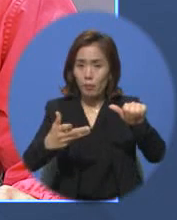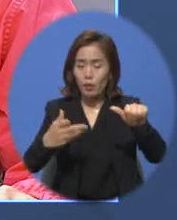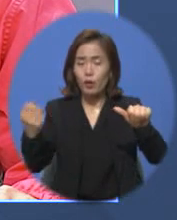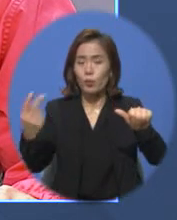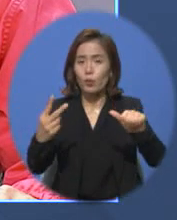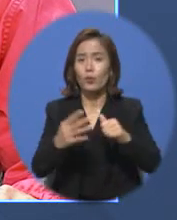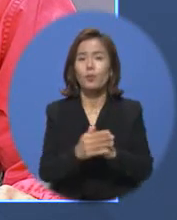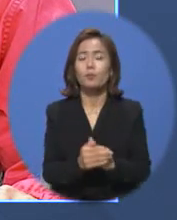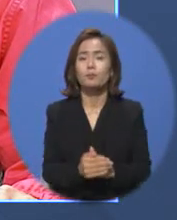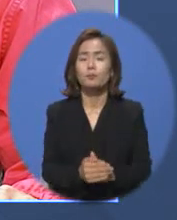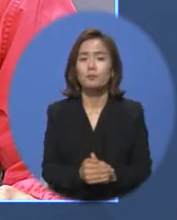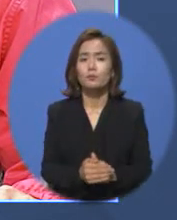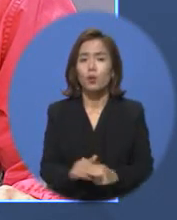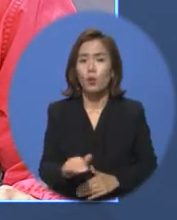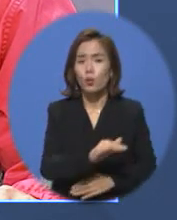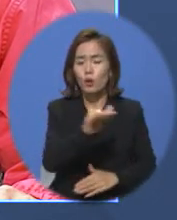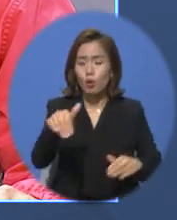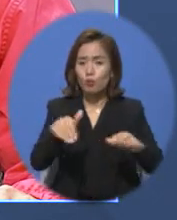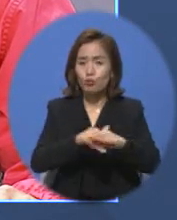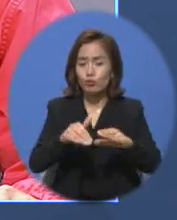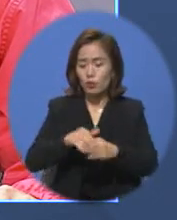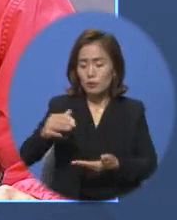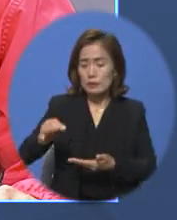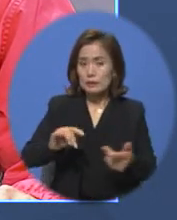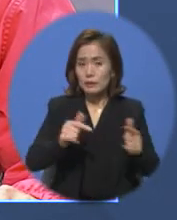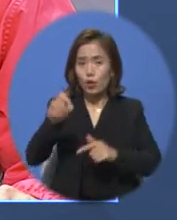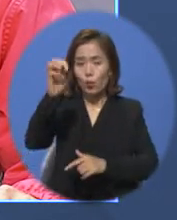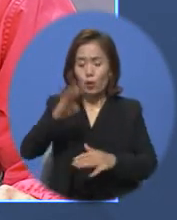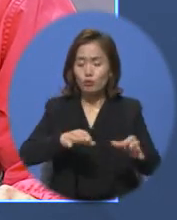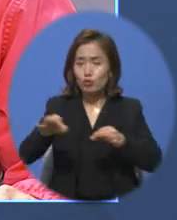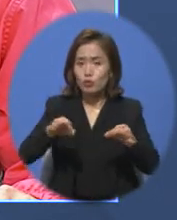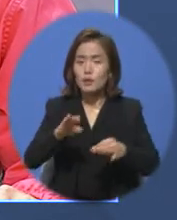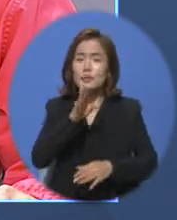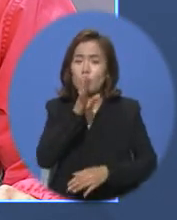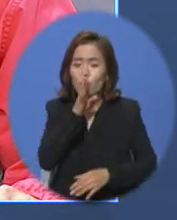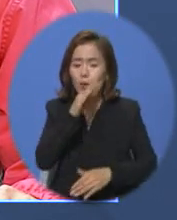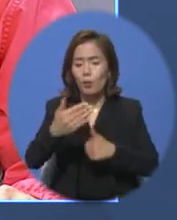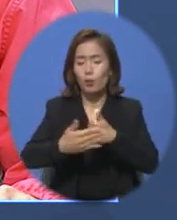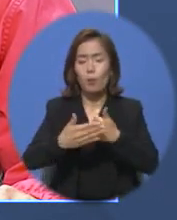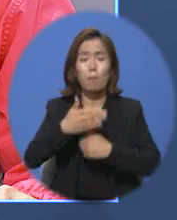이러한집단들을유치할방법을찾아야하며, 5.18유산과같은우리의문화자산이